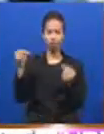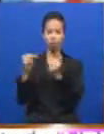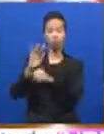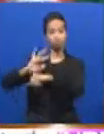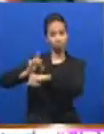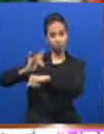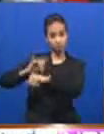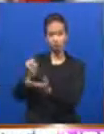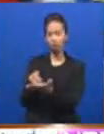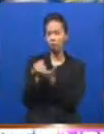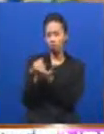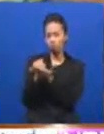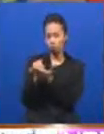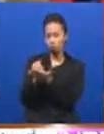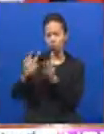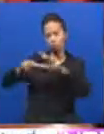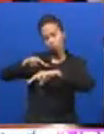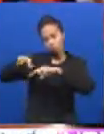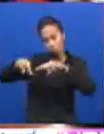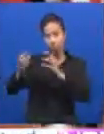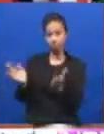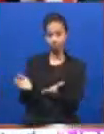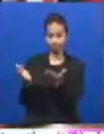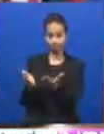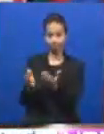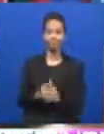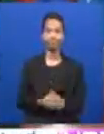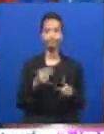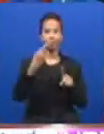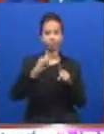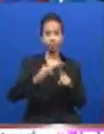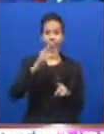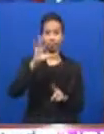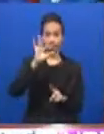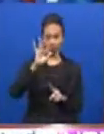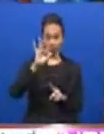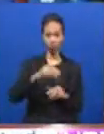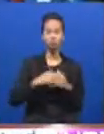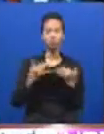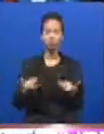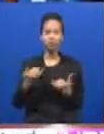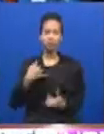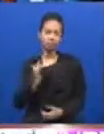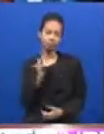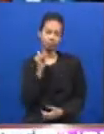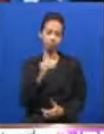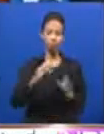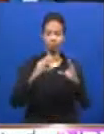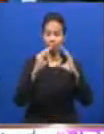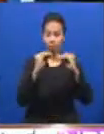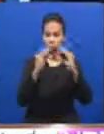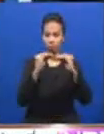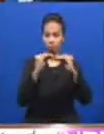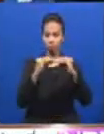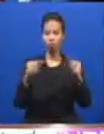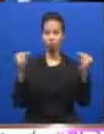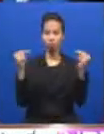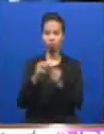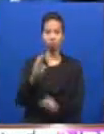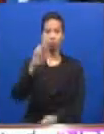ใช้อย่างระมัดระวังและในเดือนกันยายนนี้นายกรัฐมนตรีจะเข้าประชุมสมัชชาองค์การสหประชาชาติ